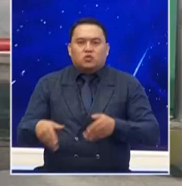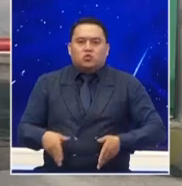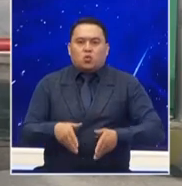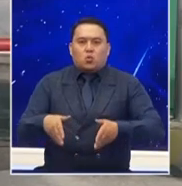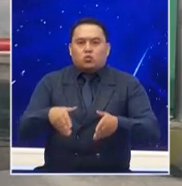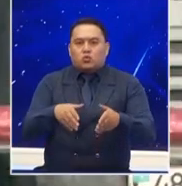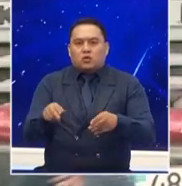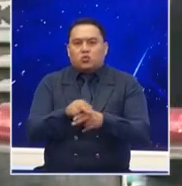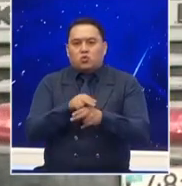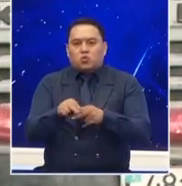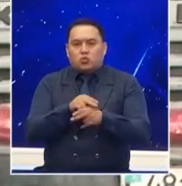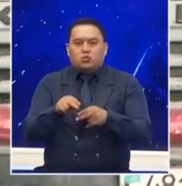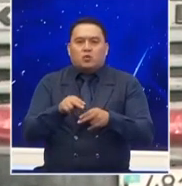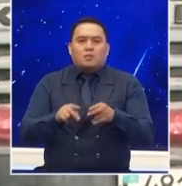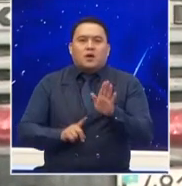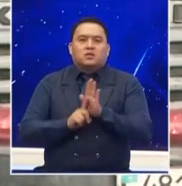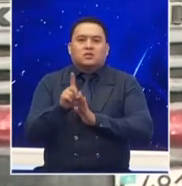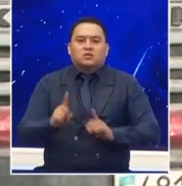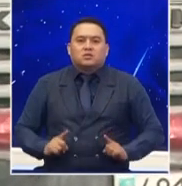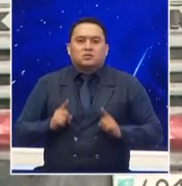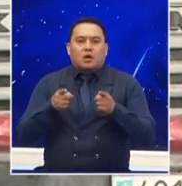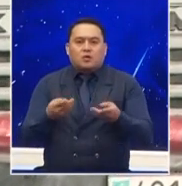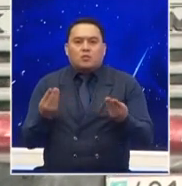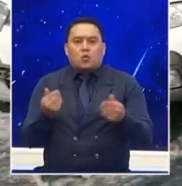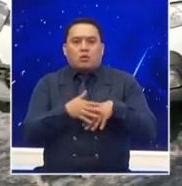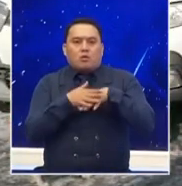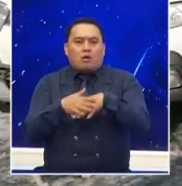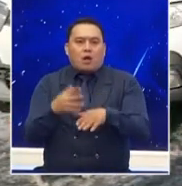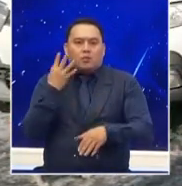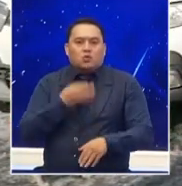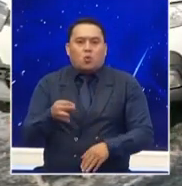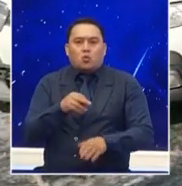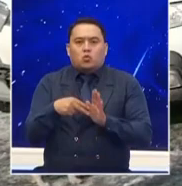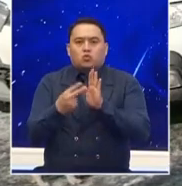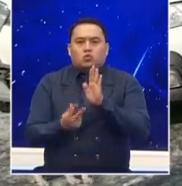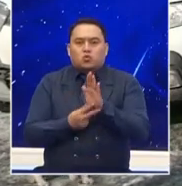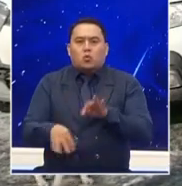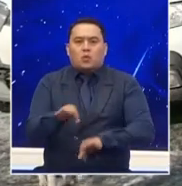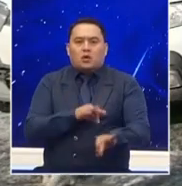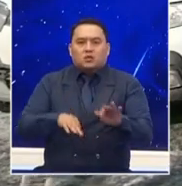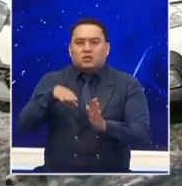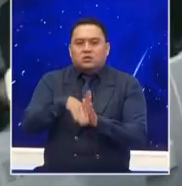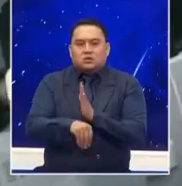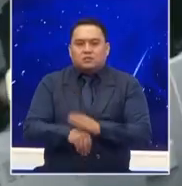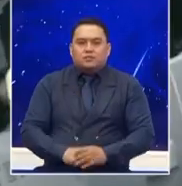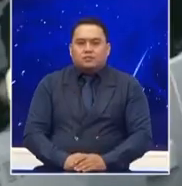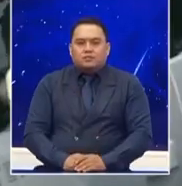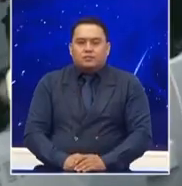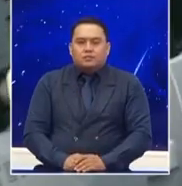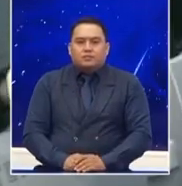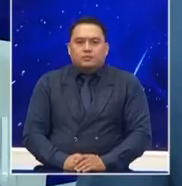жететін автокөлік жолына жөндеу жұмыстары басталады. Бөлінген қаржыға Алматы облысынан 18 жоба енгізілді.